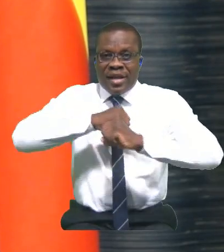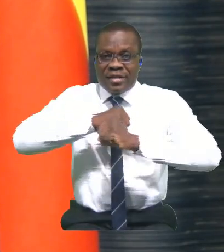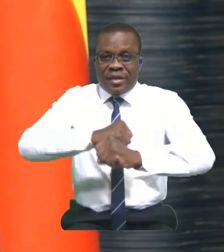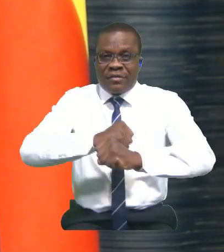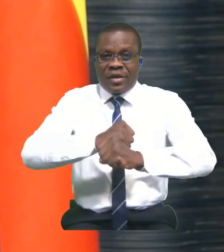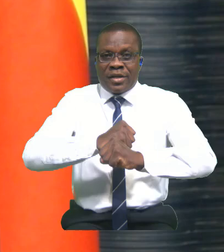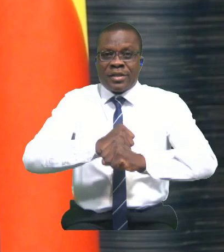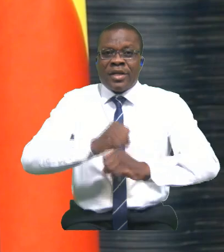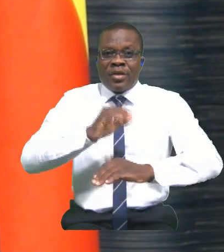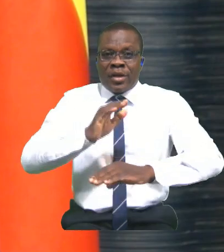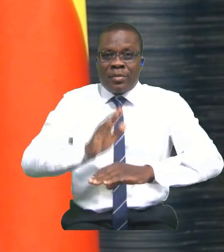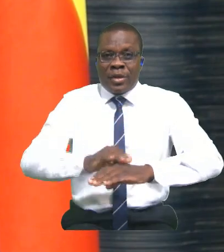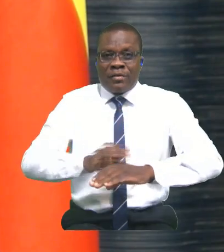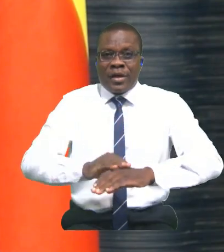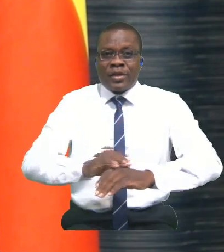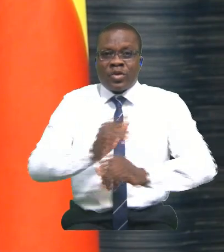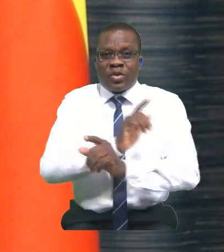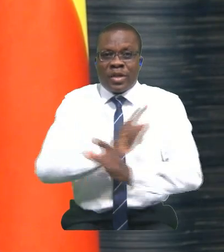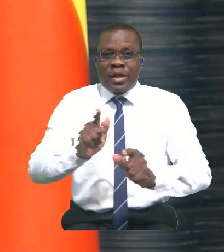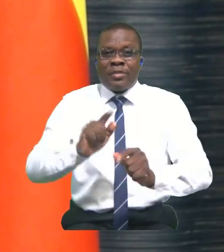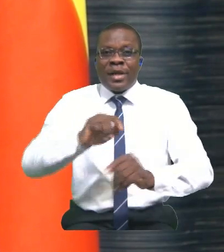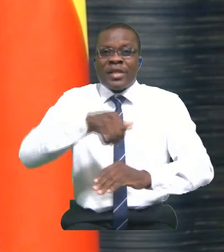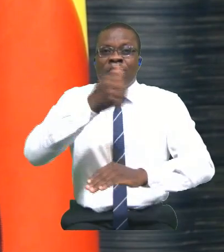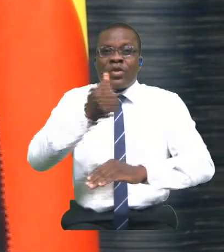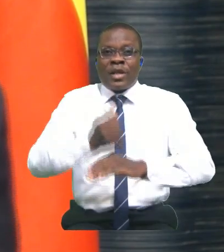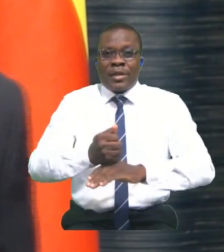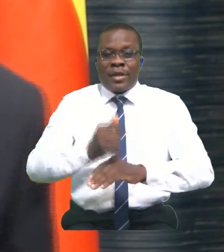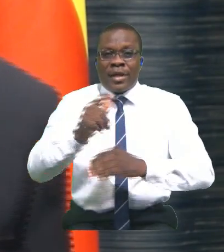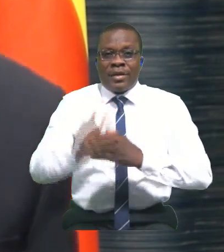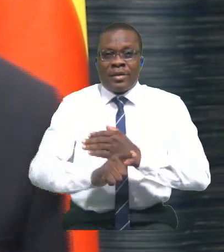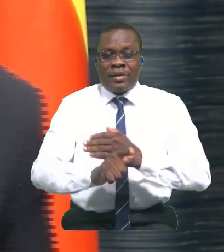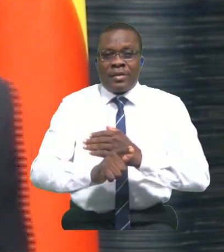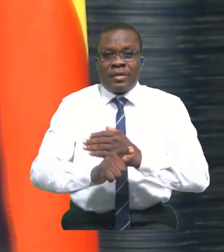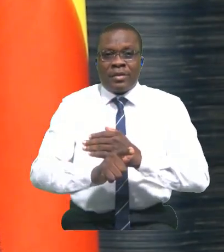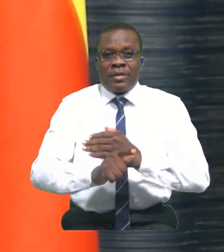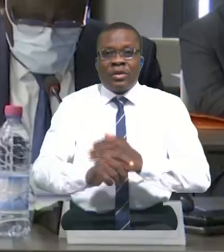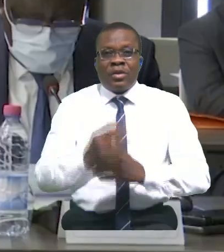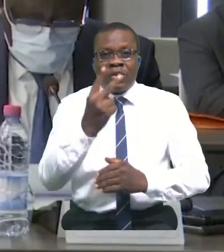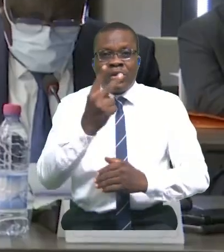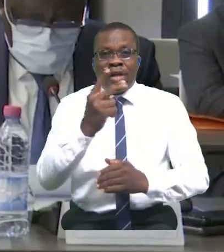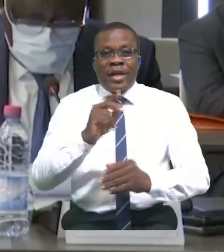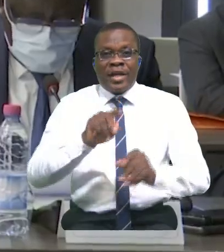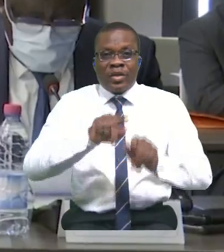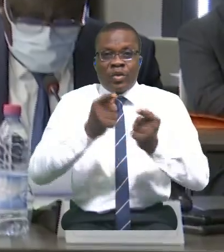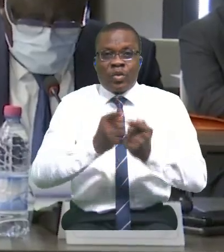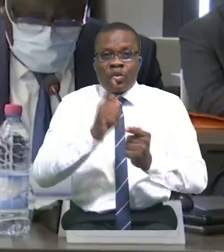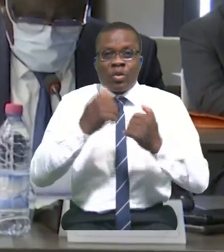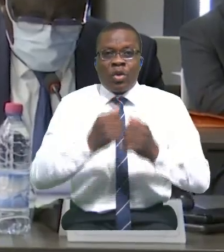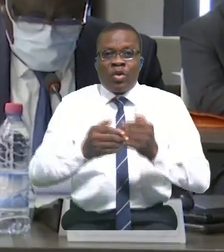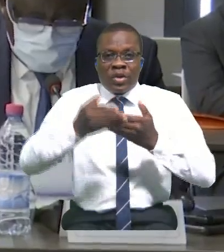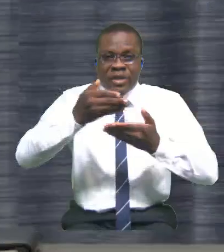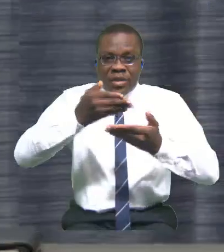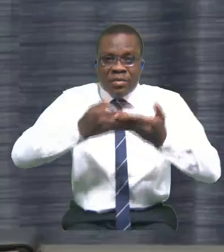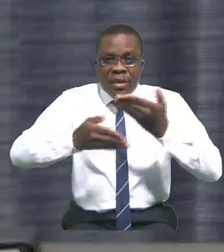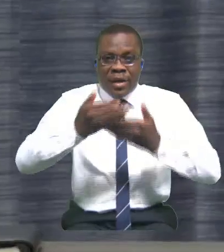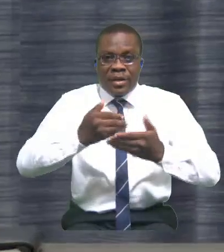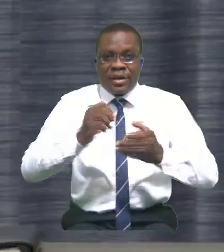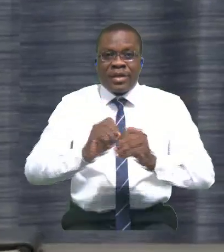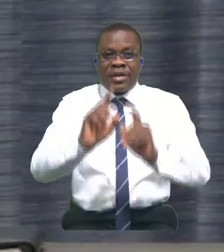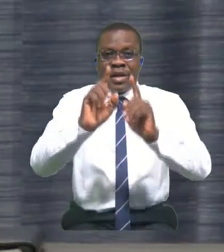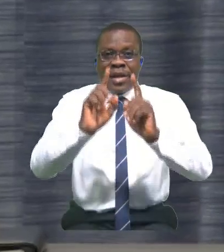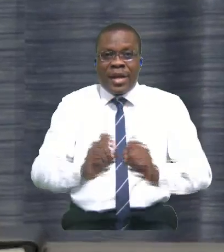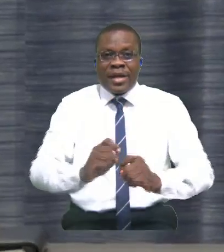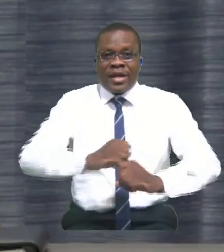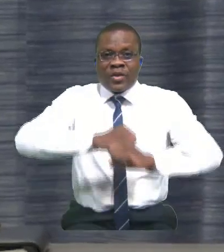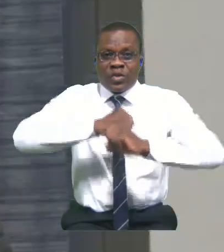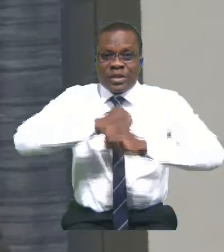préservation des libertés fondamentales les deux délégations ont aussi abordé la question